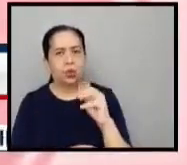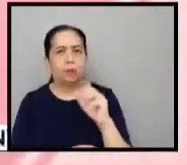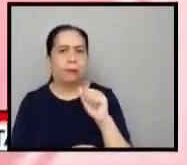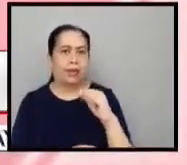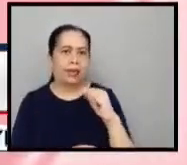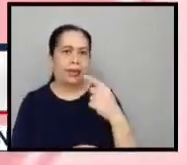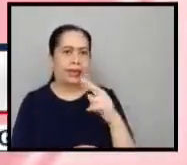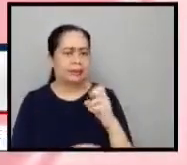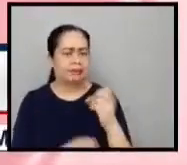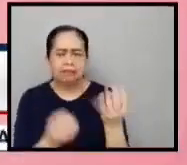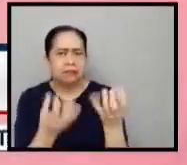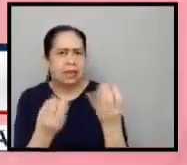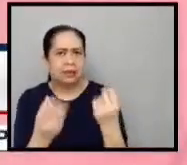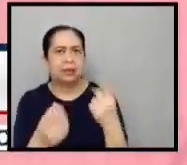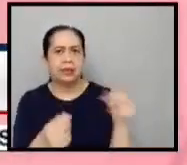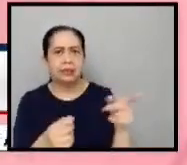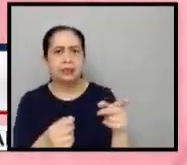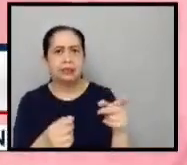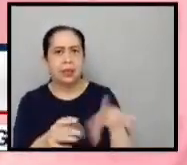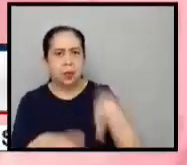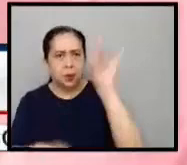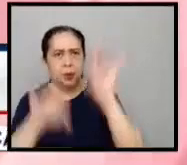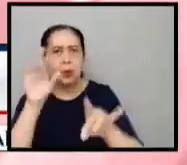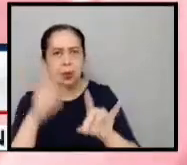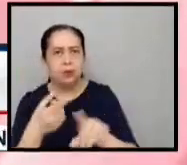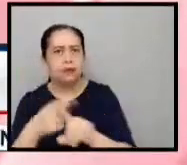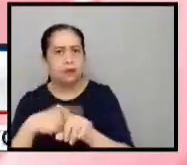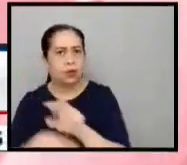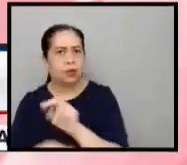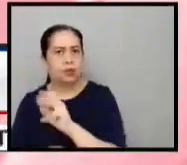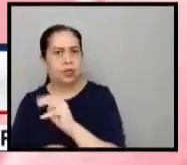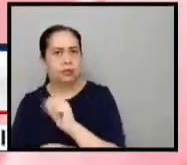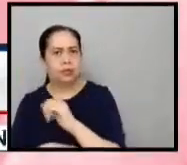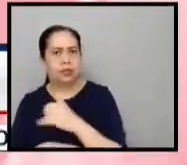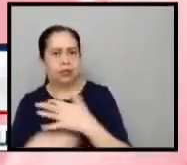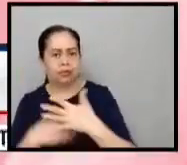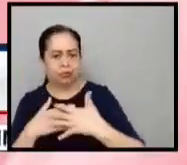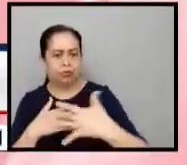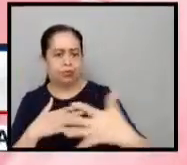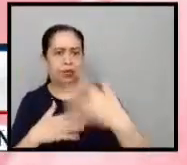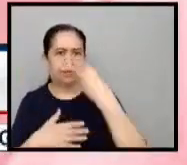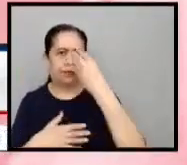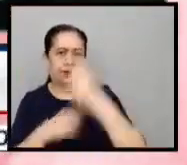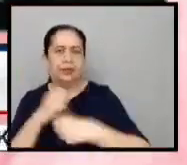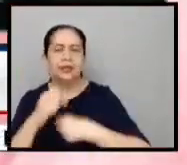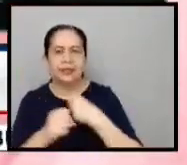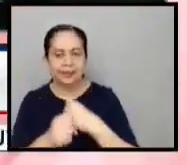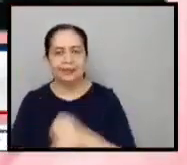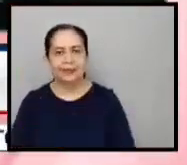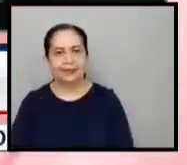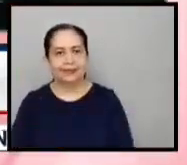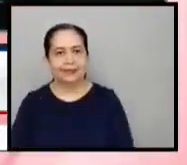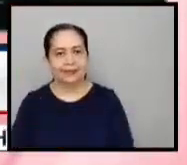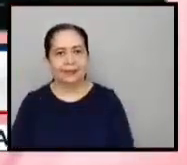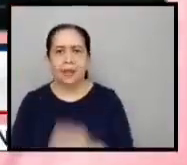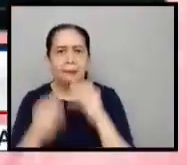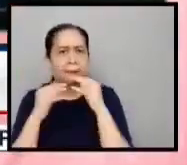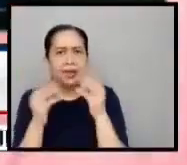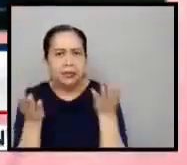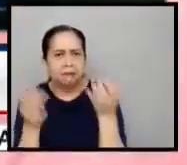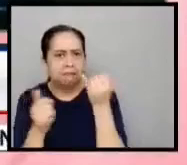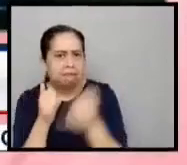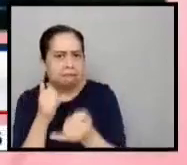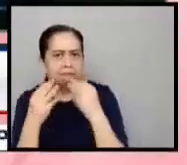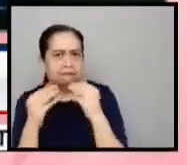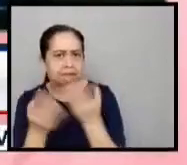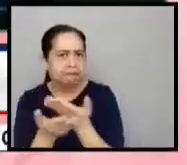po talaga naging products na ang NAMSIA throughout its 50-year history po. Alright. Oo. Sir Ronan, mensahe na lamang po pala sa